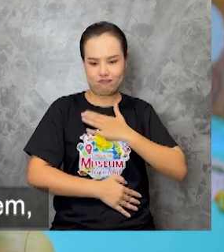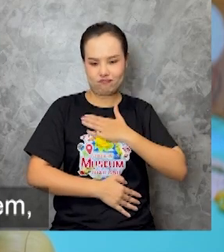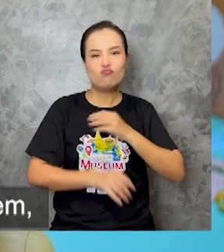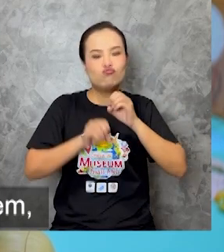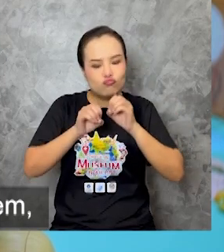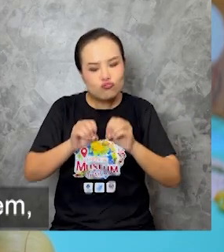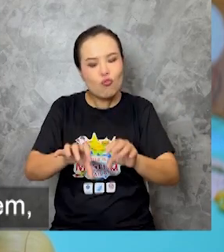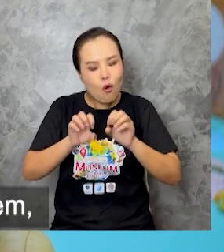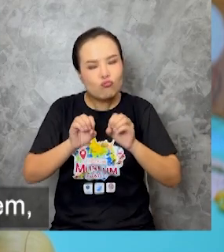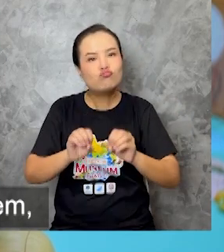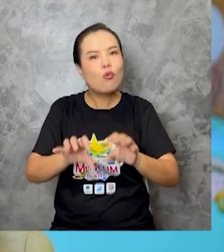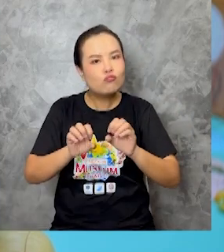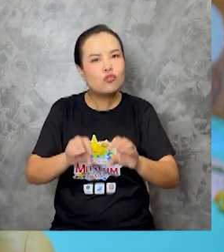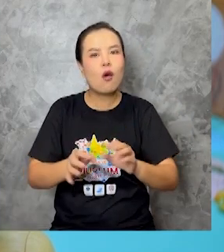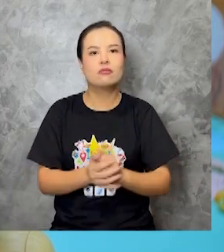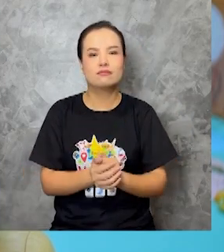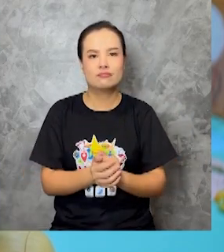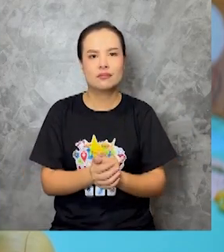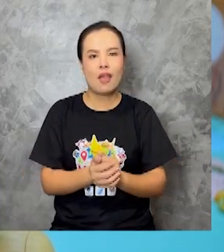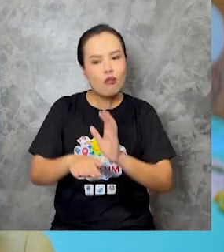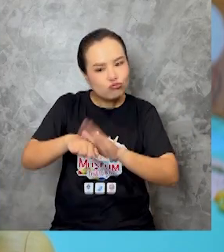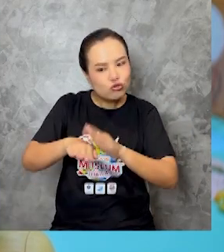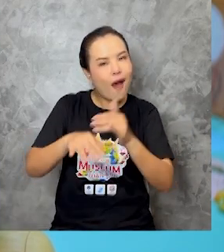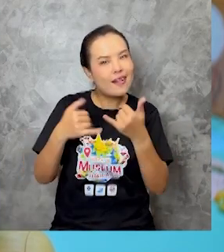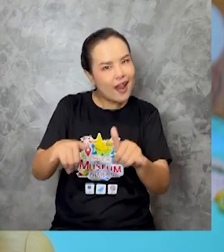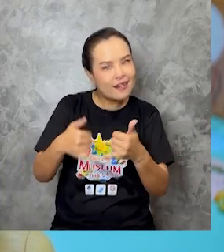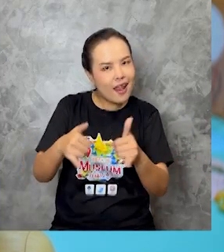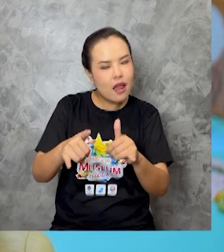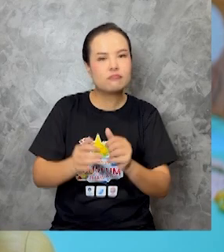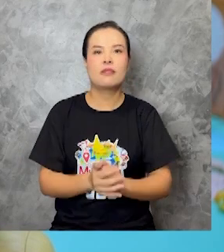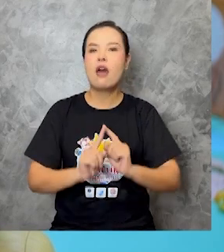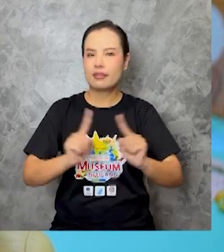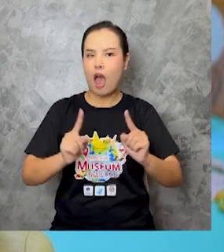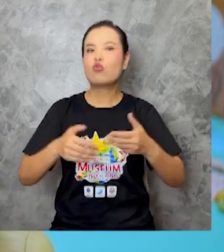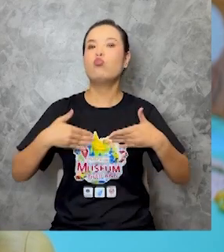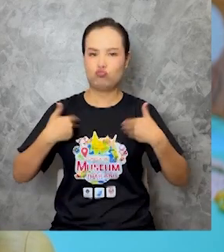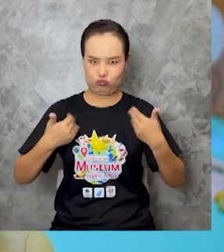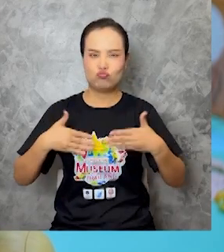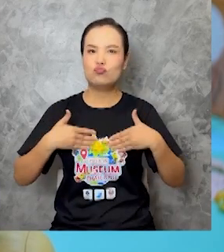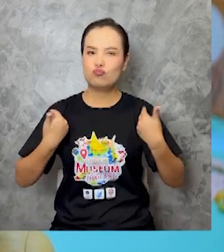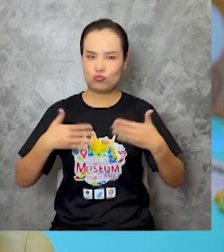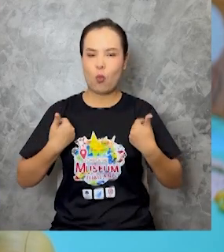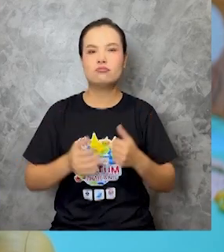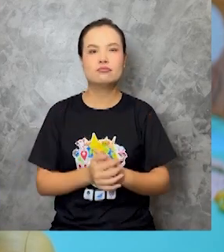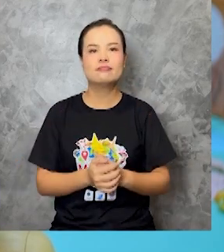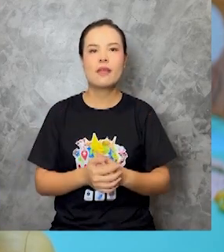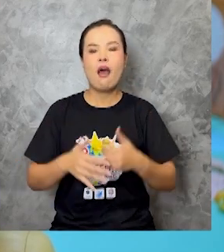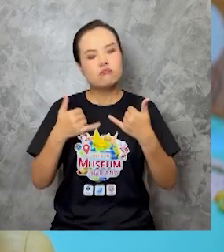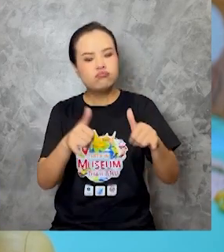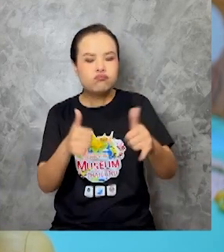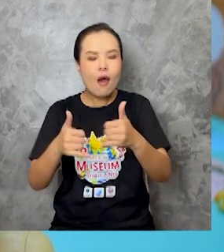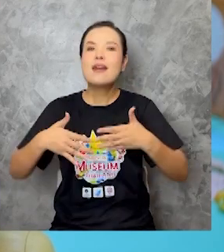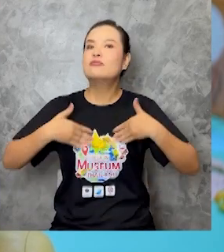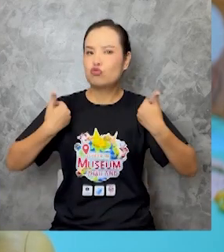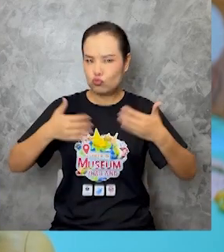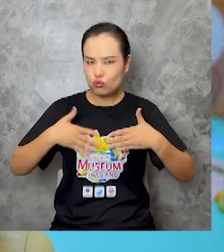นเขานะคะไปเพิ่มไปชวนเขาเล่นนะคะแต่ต้องสนุกสนานนะต้องทำให้การเล่นนั้นสนุกส